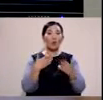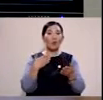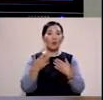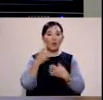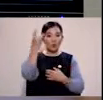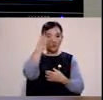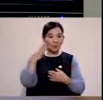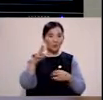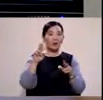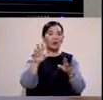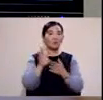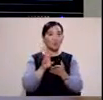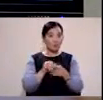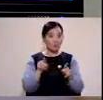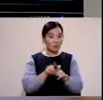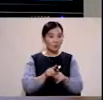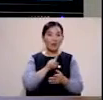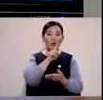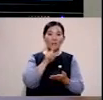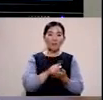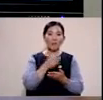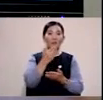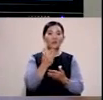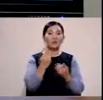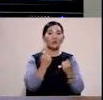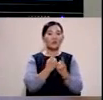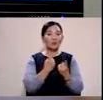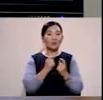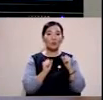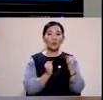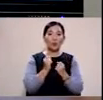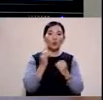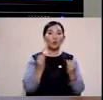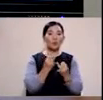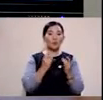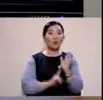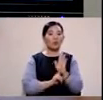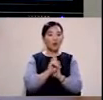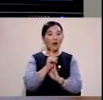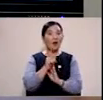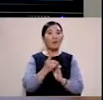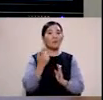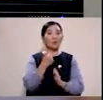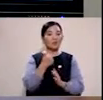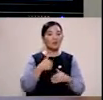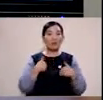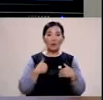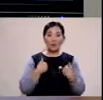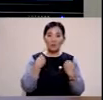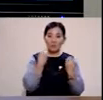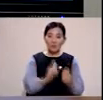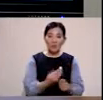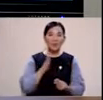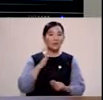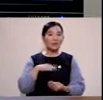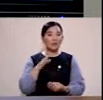rioya qilasizmi? Siz albatta suhbatdoshingiz bilan suhbatni boshlaganingizda avvalo salom bermog'ingiz,